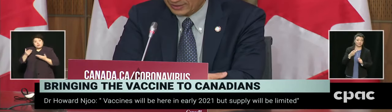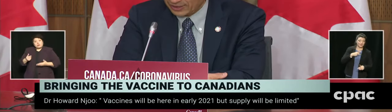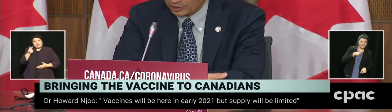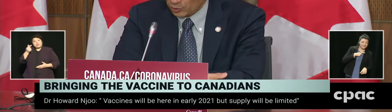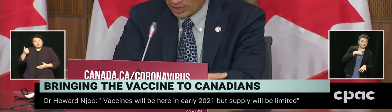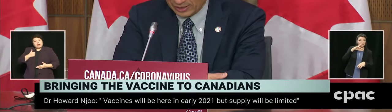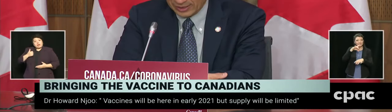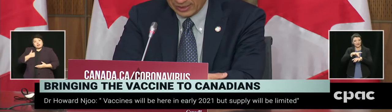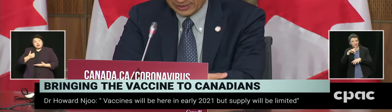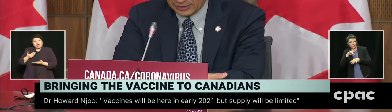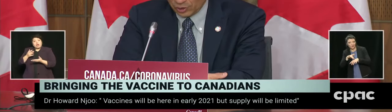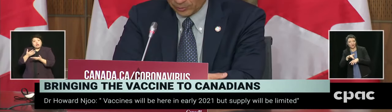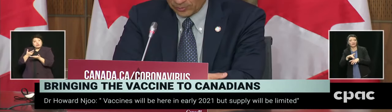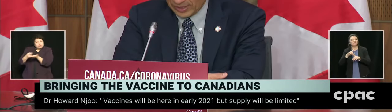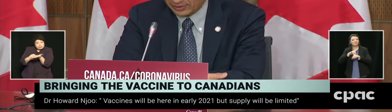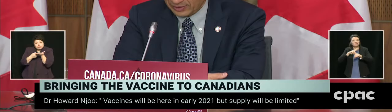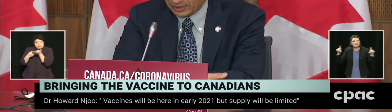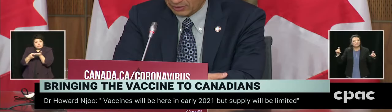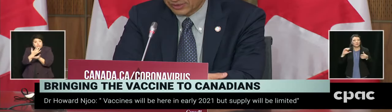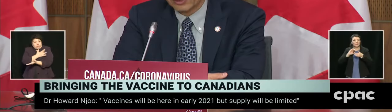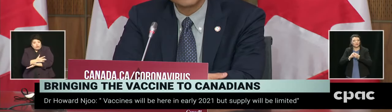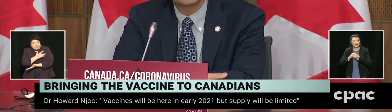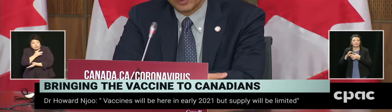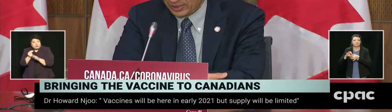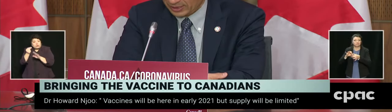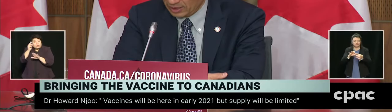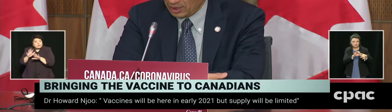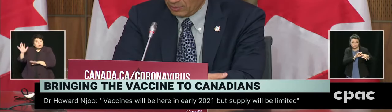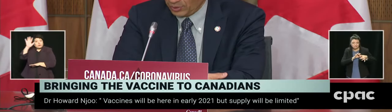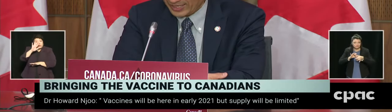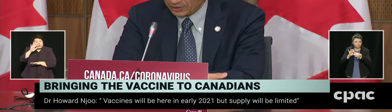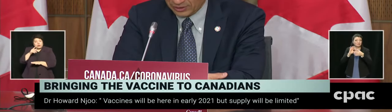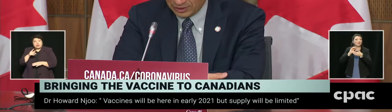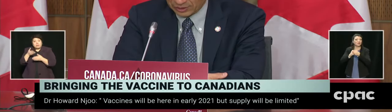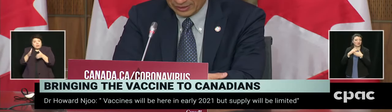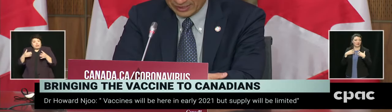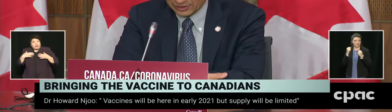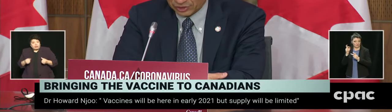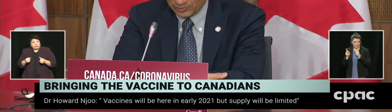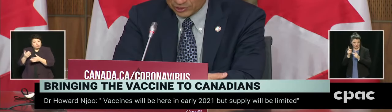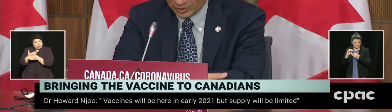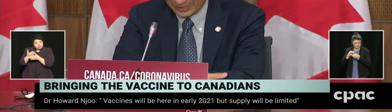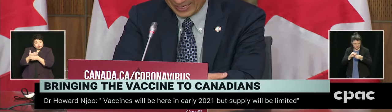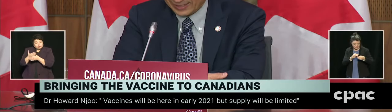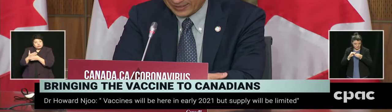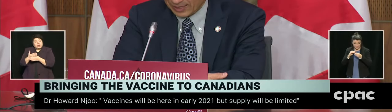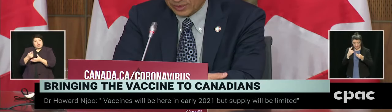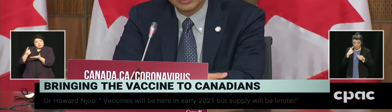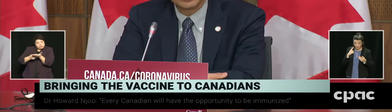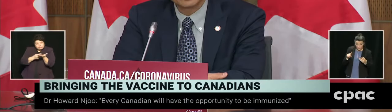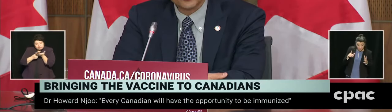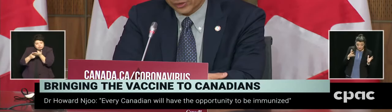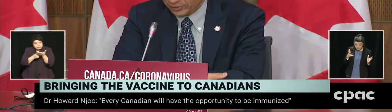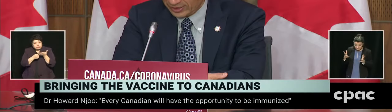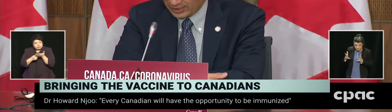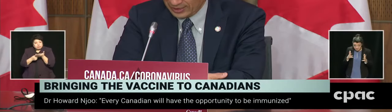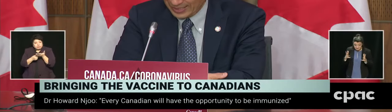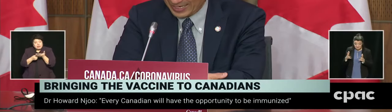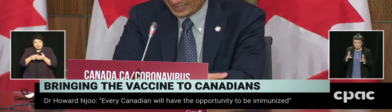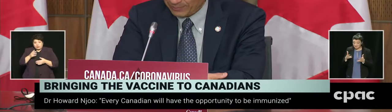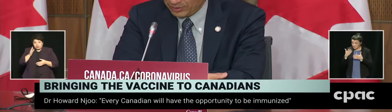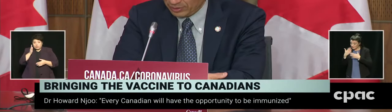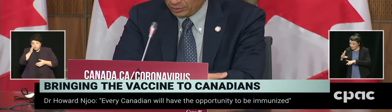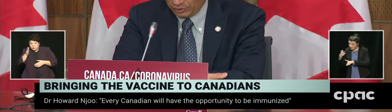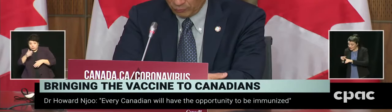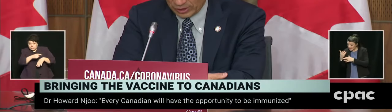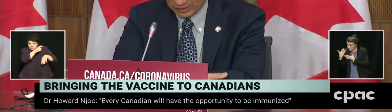provinces, les territoires et ses nombreux partenaires en santé publique pour garantir une distribution équitable, coordonnée